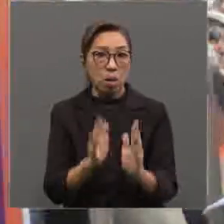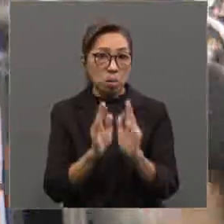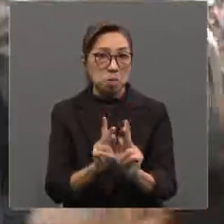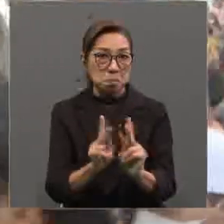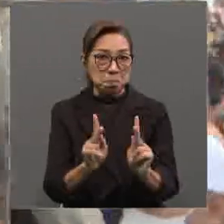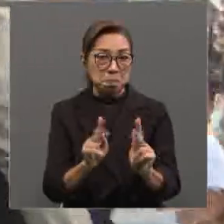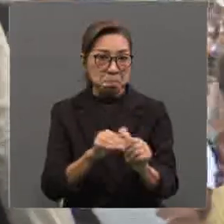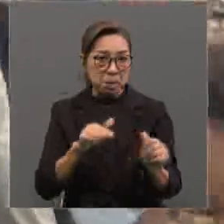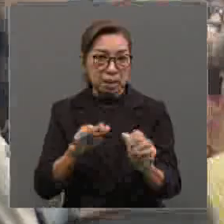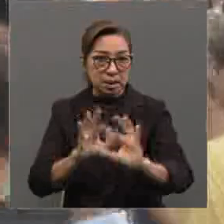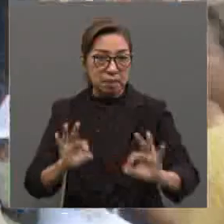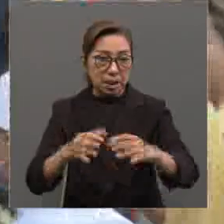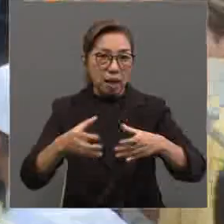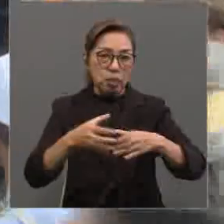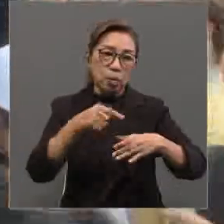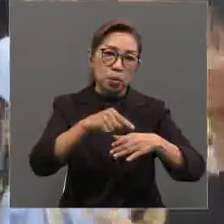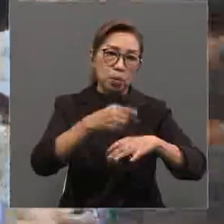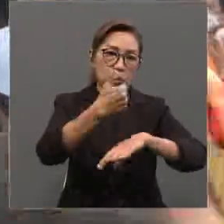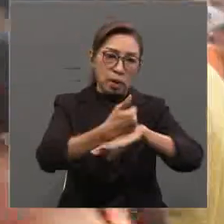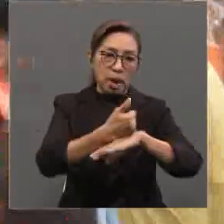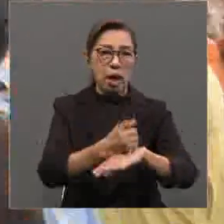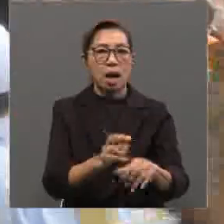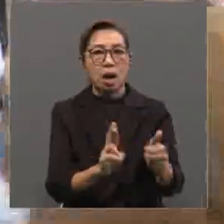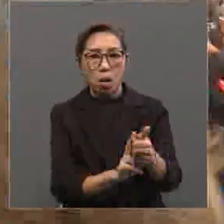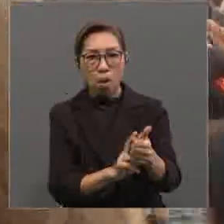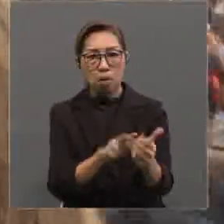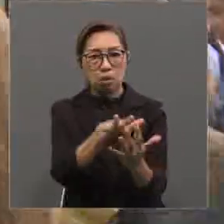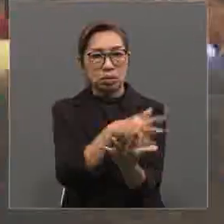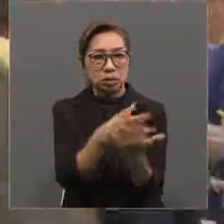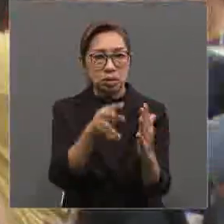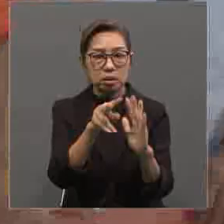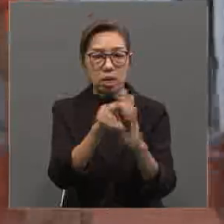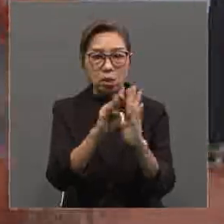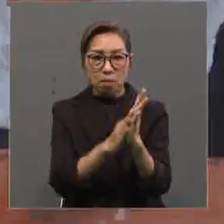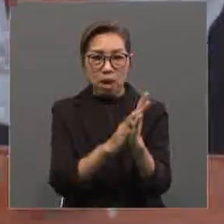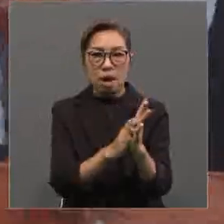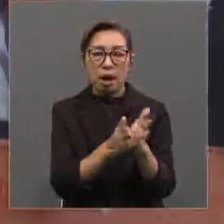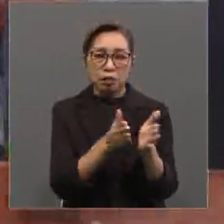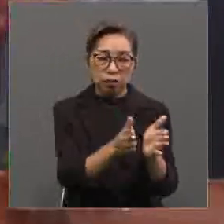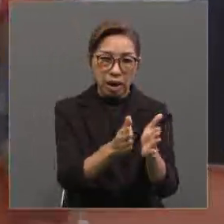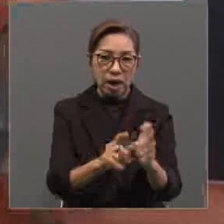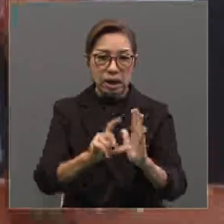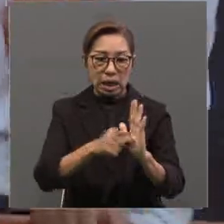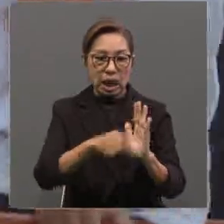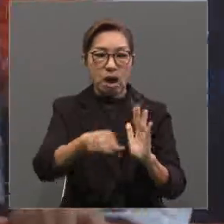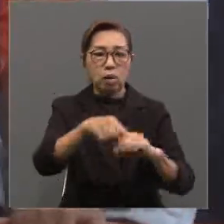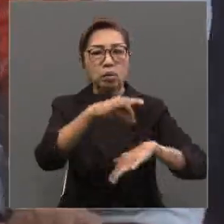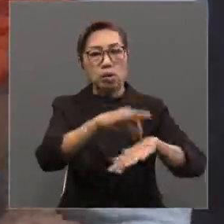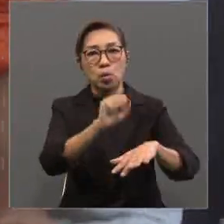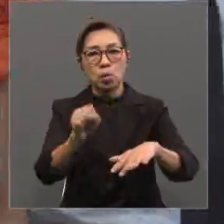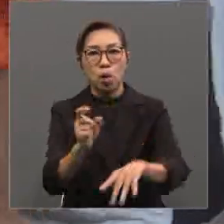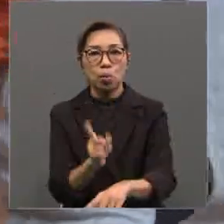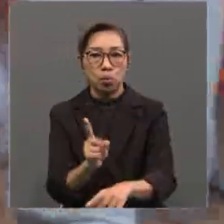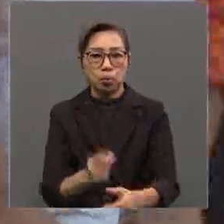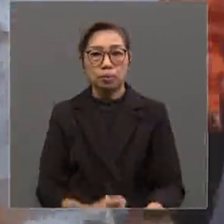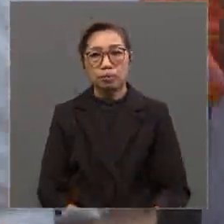รคอย่างเช่นหัวหน้าพรรครองหัวหน้าพรรคฝ่ายนโยบายเลขาธิการพรรคเนี่ยอาจจะต้องดำรงตำแหน่งส.ส.กันต่อไปท